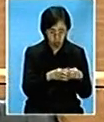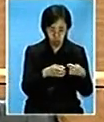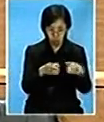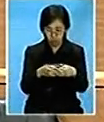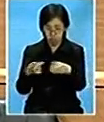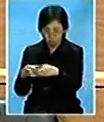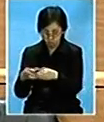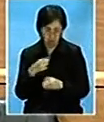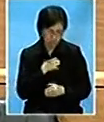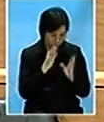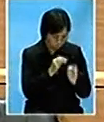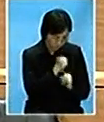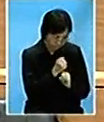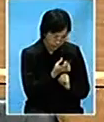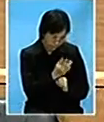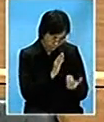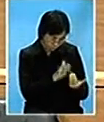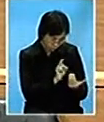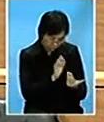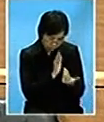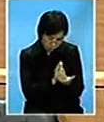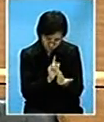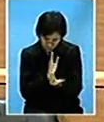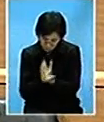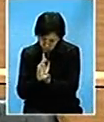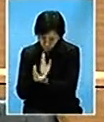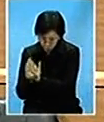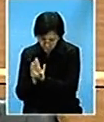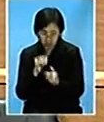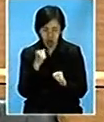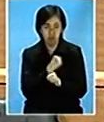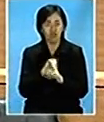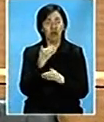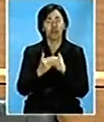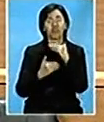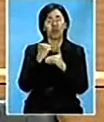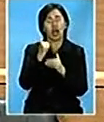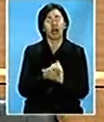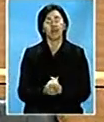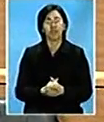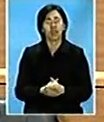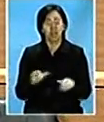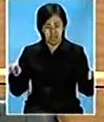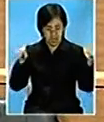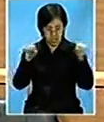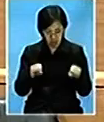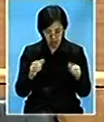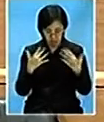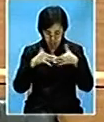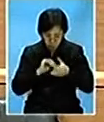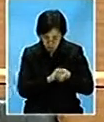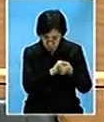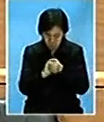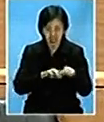องการบุคลากรทางด้านใดจำนวนเท่าไหร่นะครับแล้วก็นำระบบทวิภาคีหรือระบบ Dual System เนี่ย